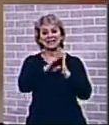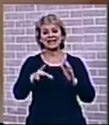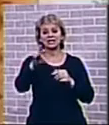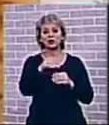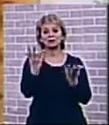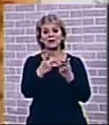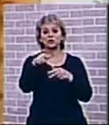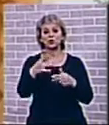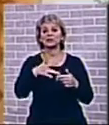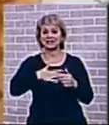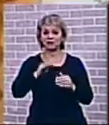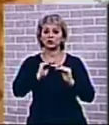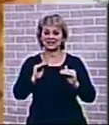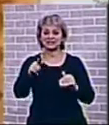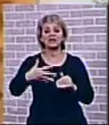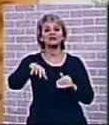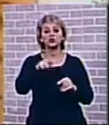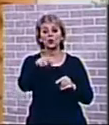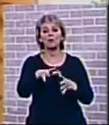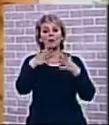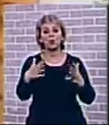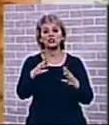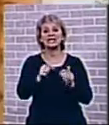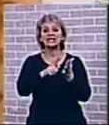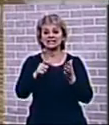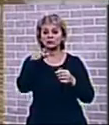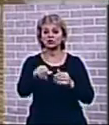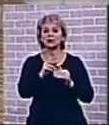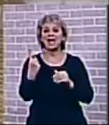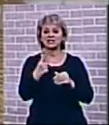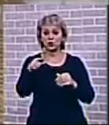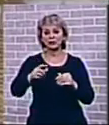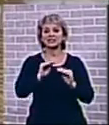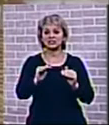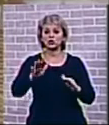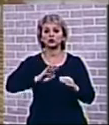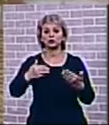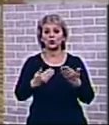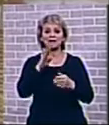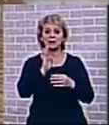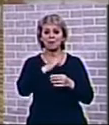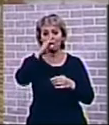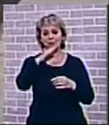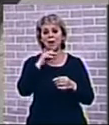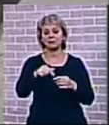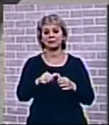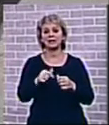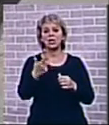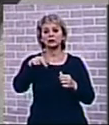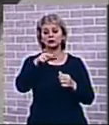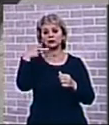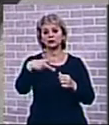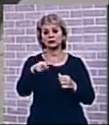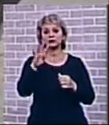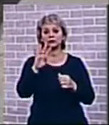регионов по числу усыновленных детей. И все же еще больше 700 одиноких малышей и подростков ждут новых маму и папу. Галина